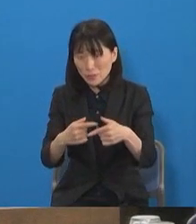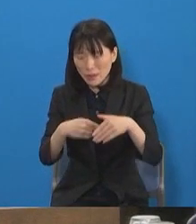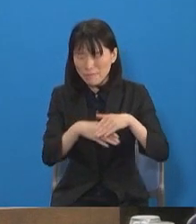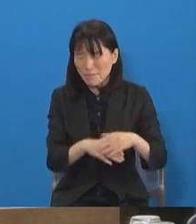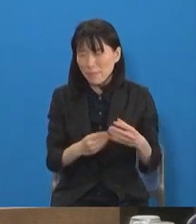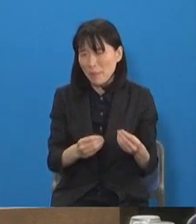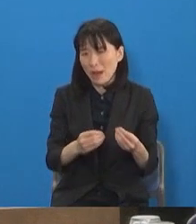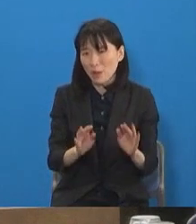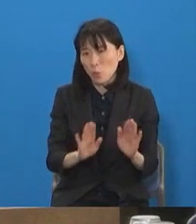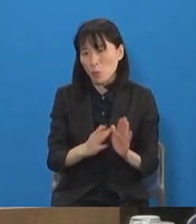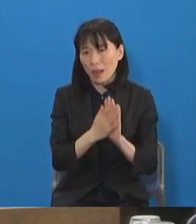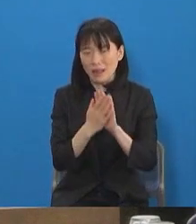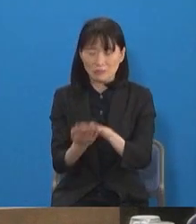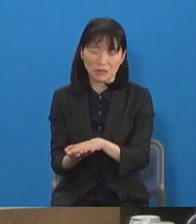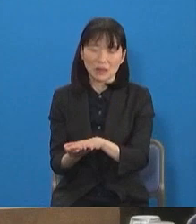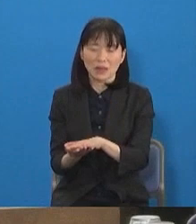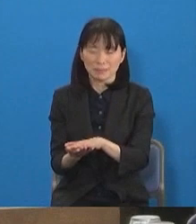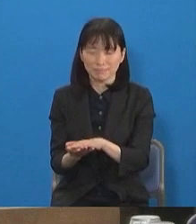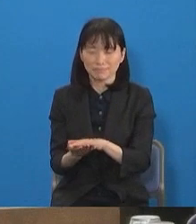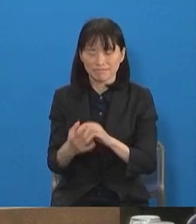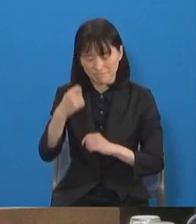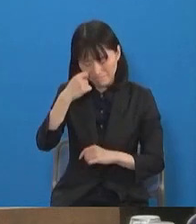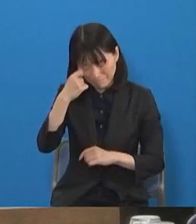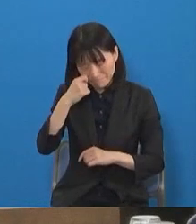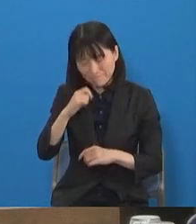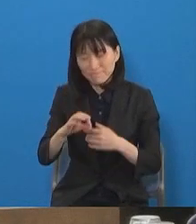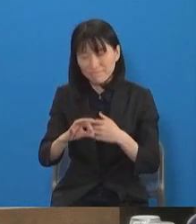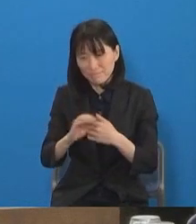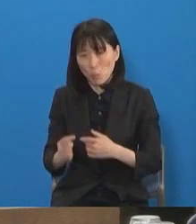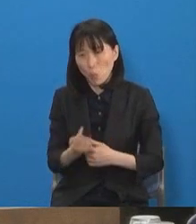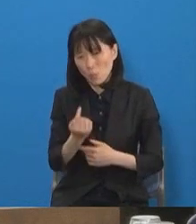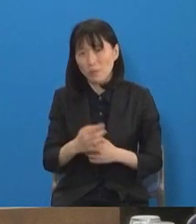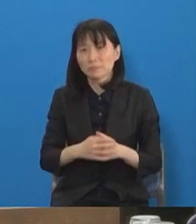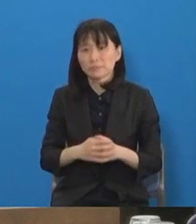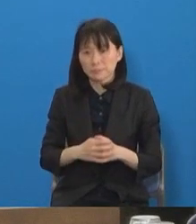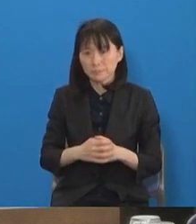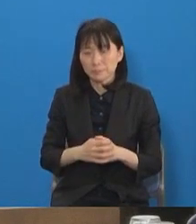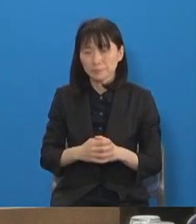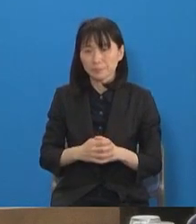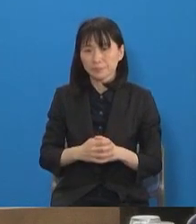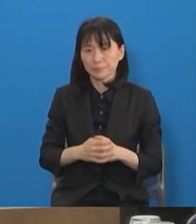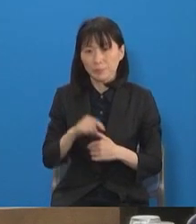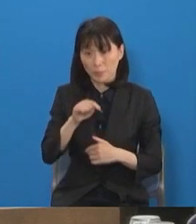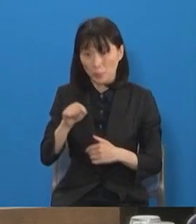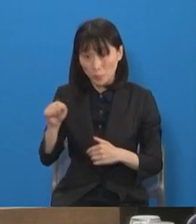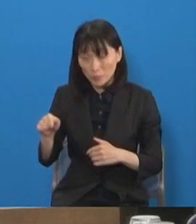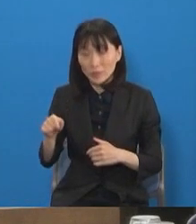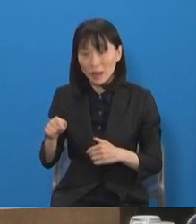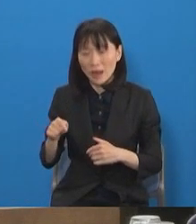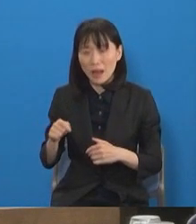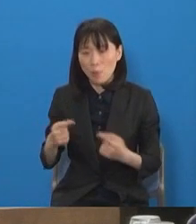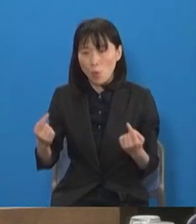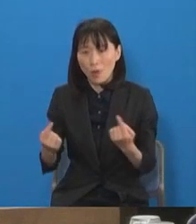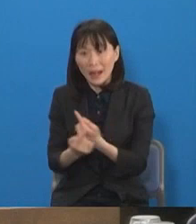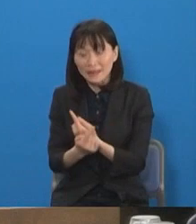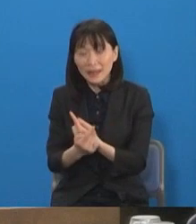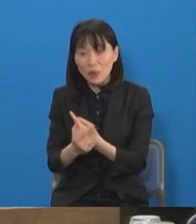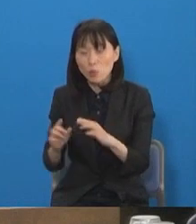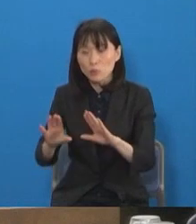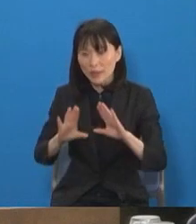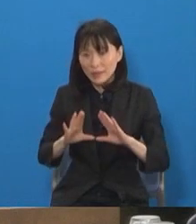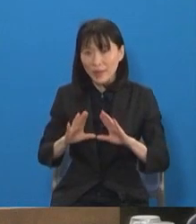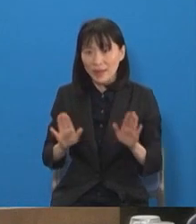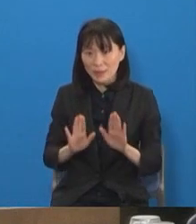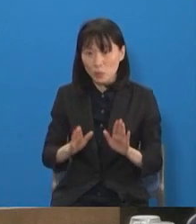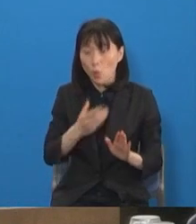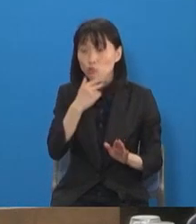もが亡くなるという大変痛ましい事案も発生しております。こうした中、上記の改正を受け、児童福